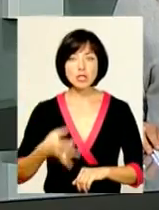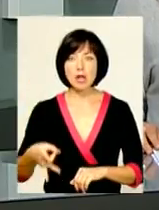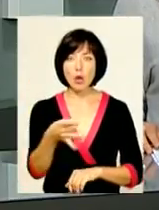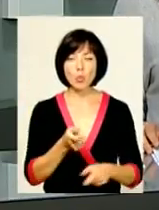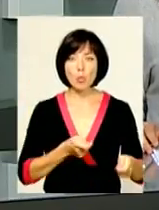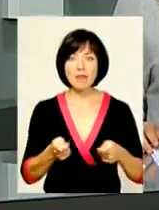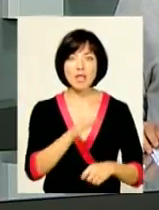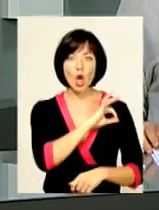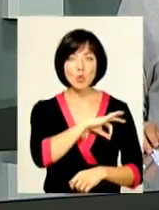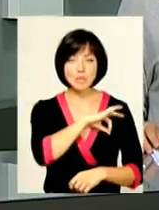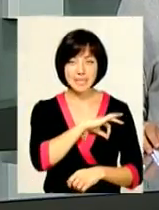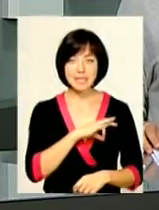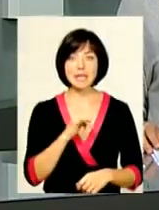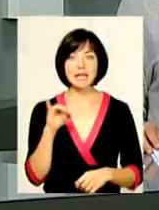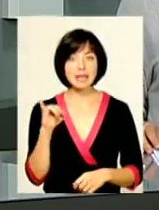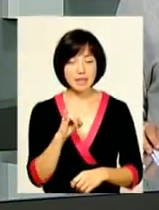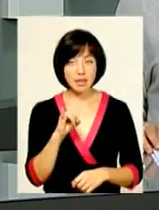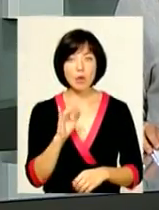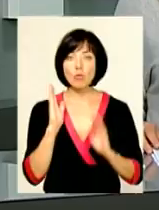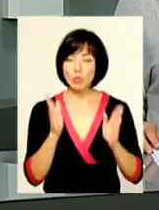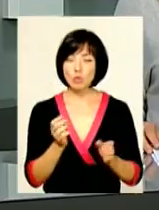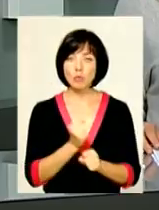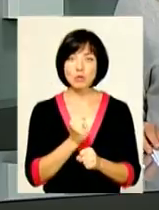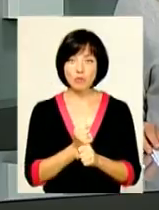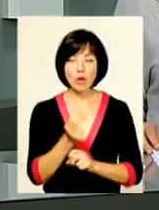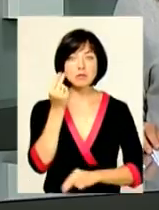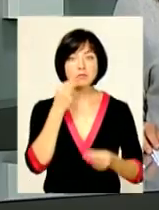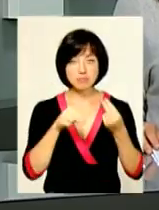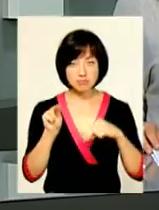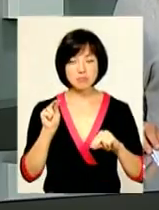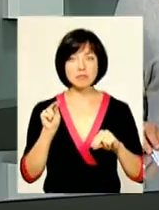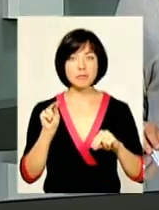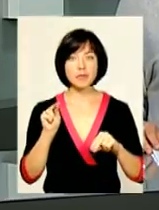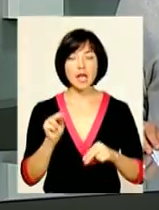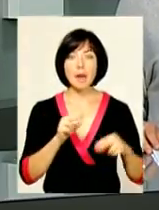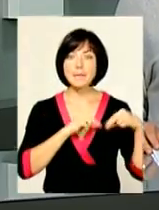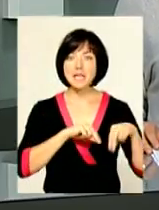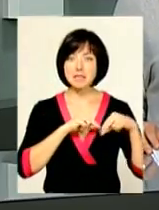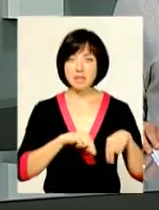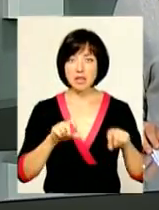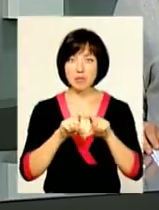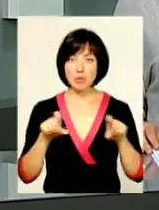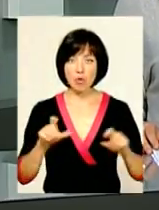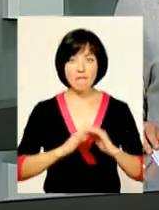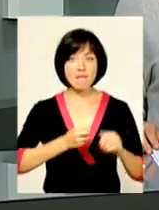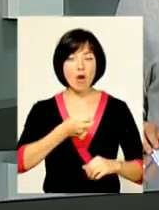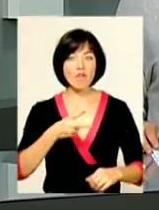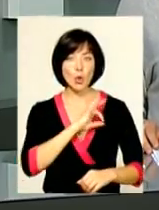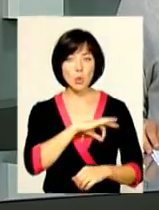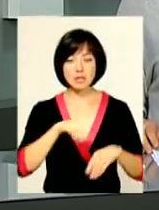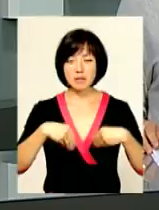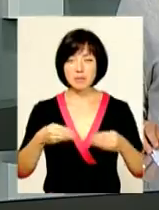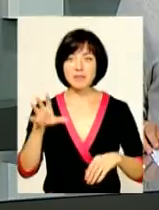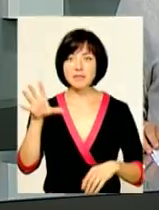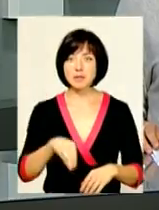управління юстиції і, за оцінками експертів, будуть працювати набагато якісніше. Працівники бюро – фахові юристи, надаватимуть